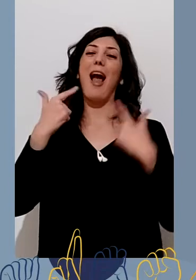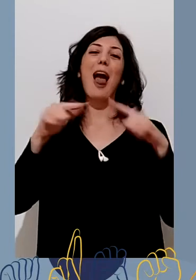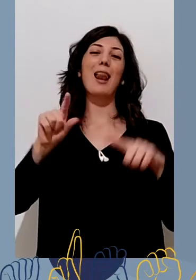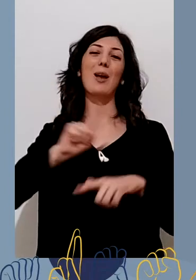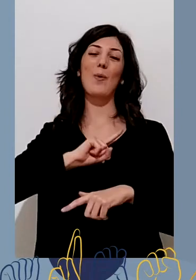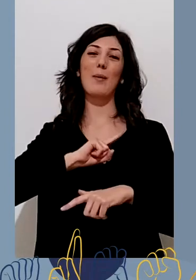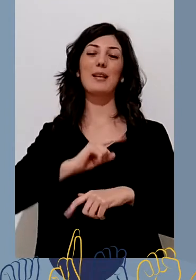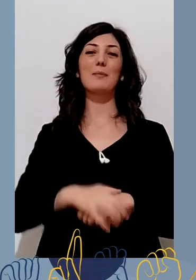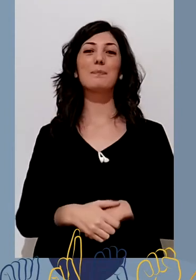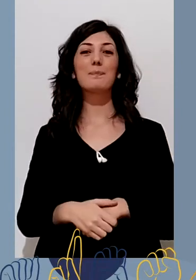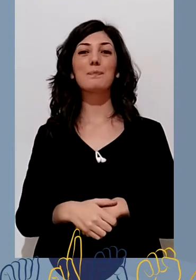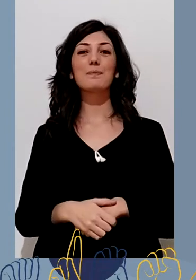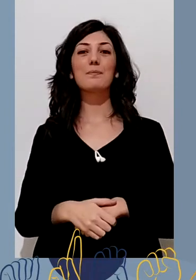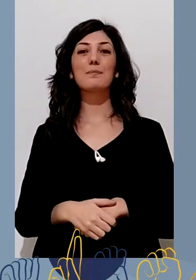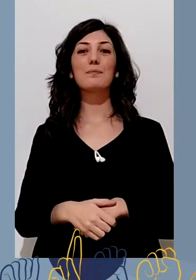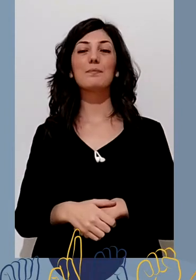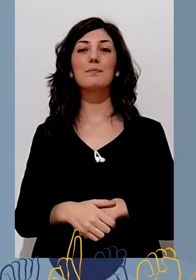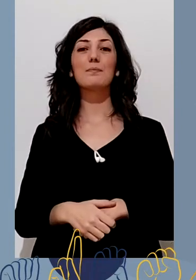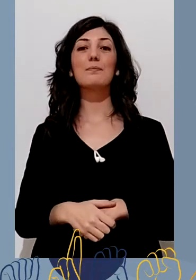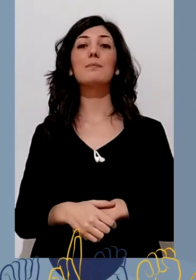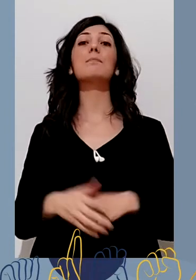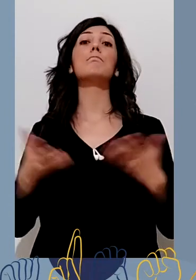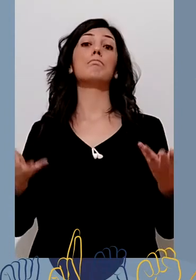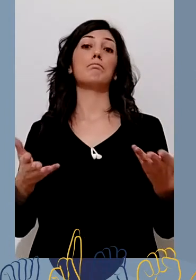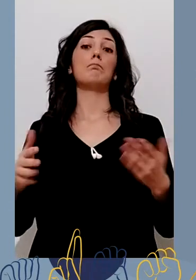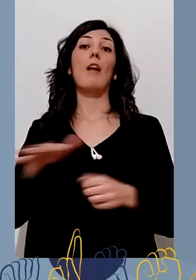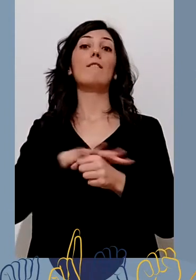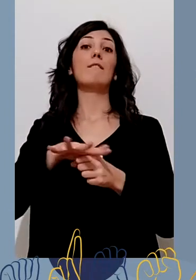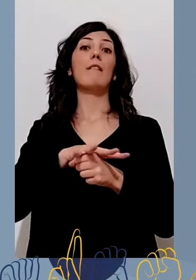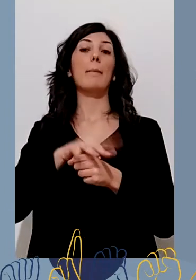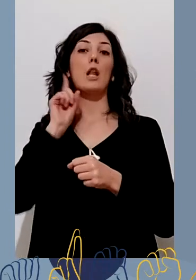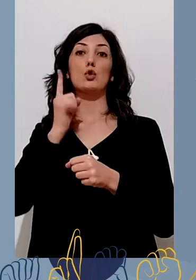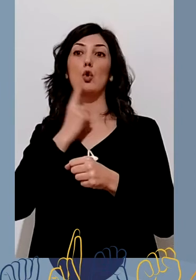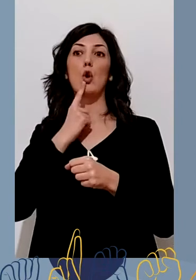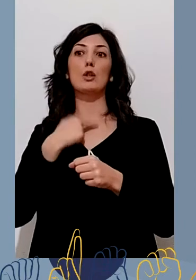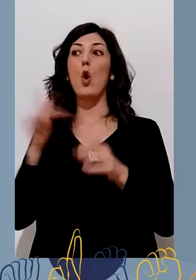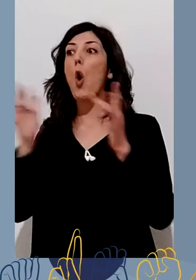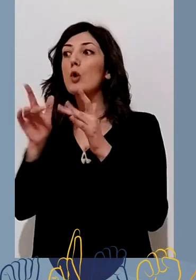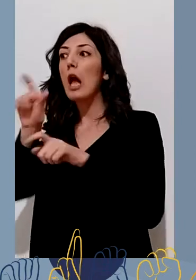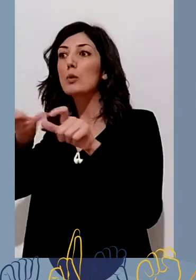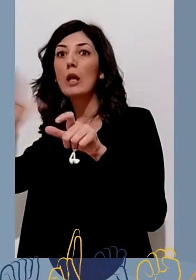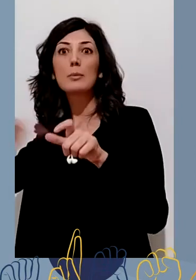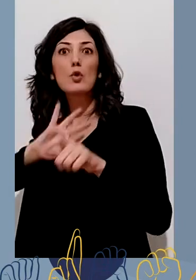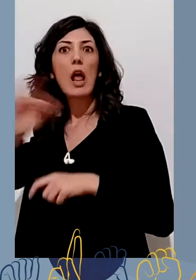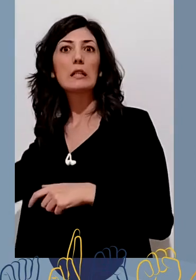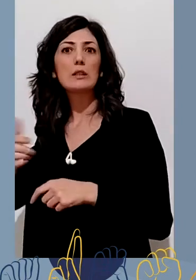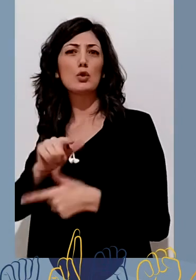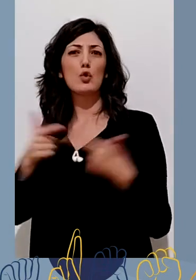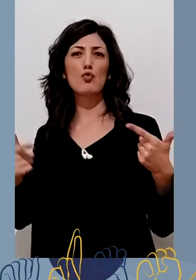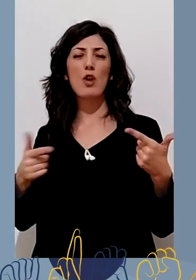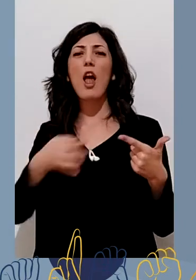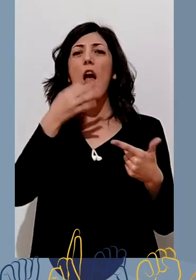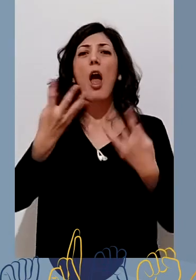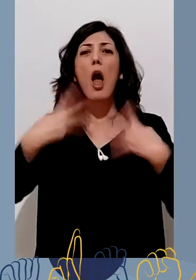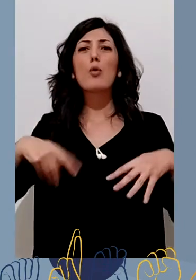stato quello che crescendo in una famiglia di sordi non ho avuto contatto esterno, quindi ho dovuto acquisire come prima lingua la lingua dei segni.